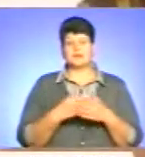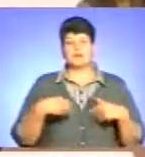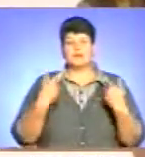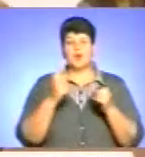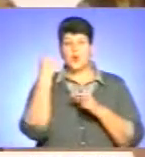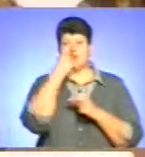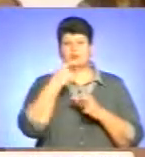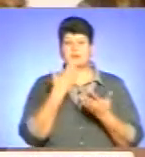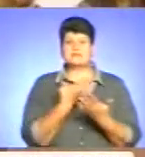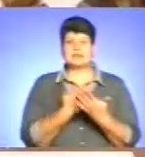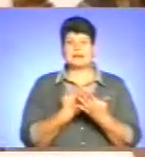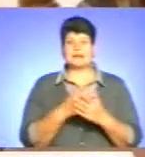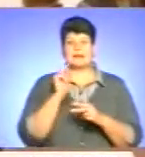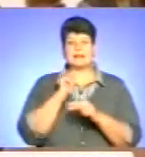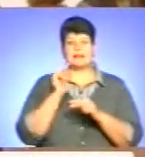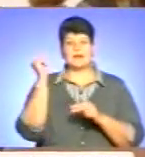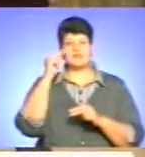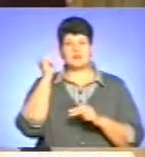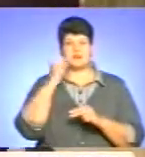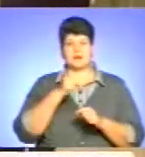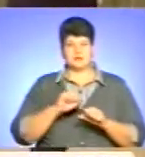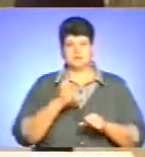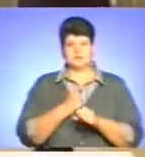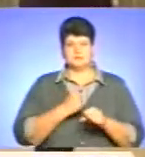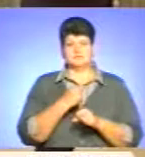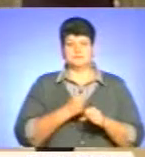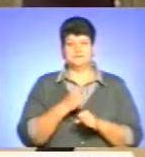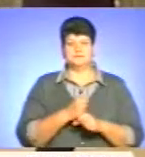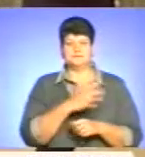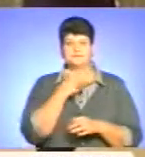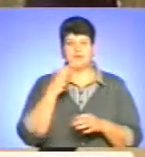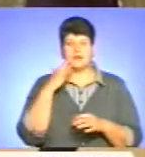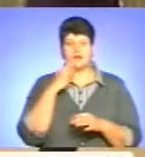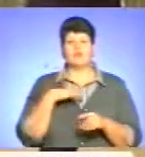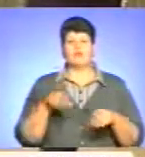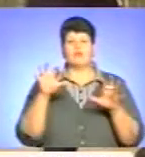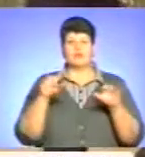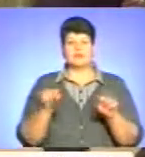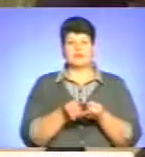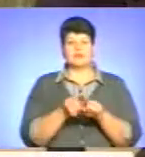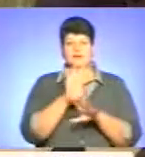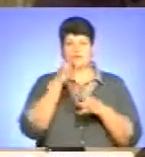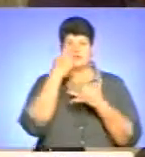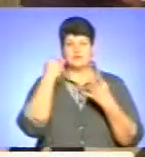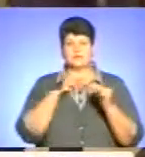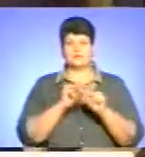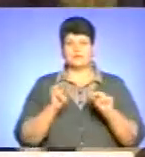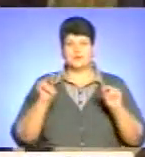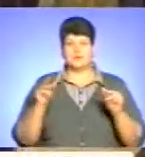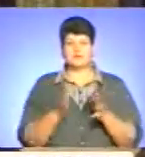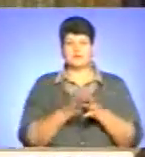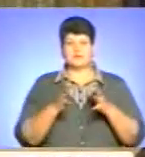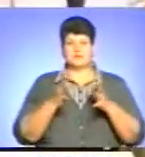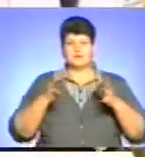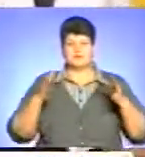приклад навчання і наполегливої праці. Влада теж не забуває освітян. Протягом останніх 3 років уряд поступово збільшував їх